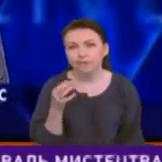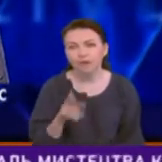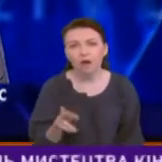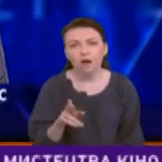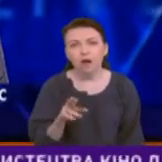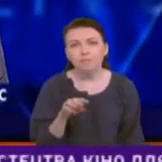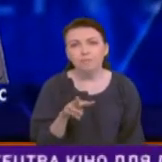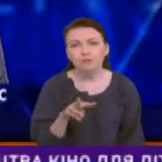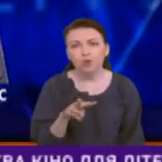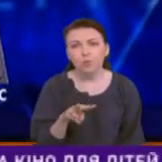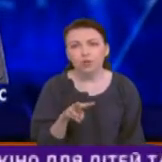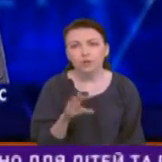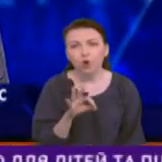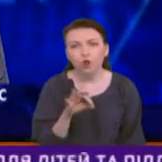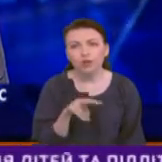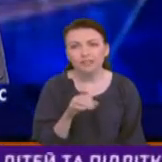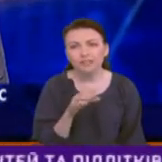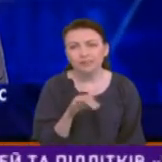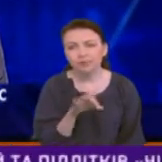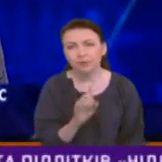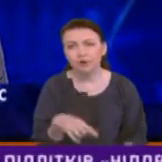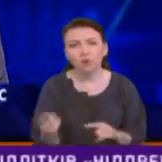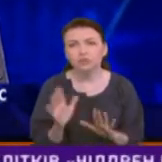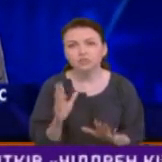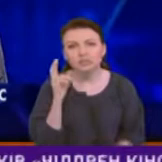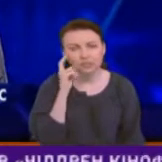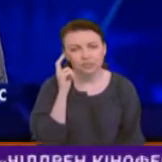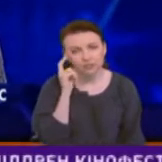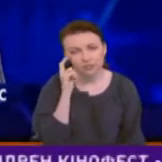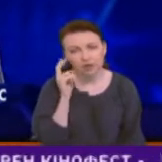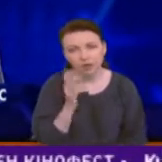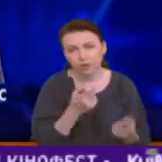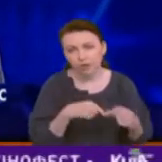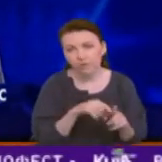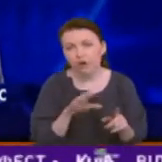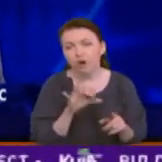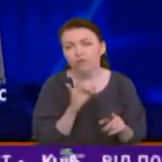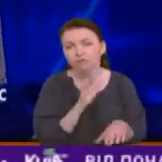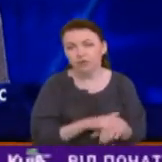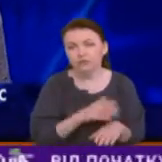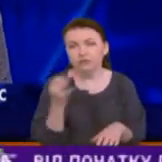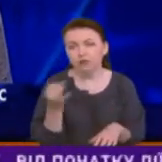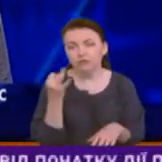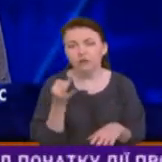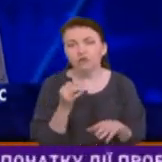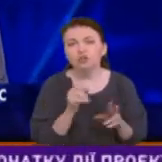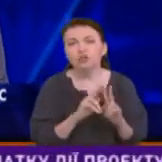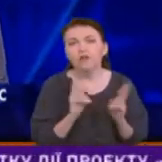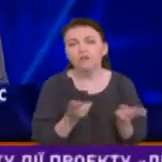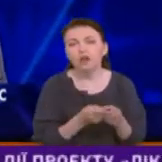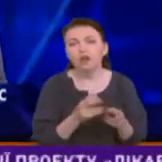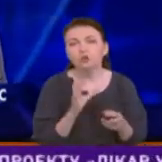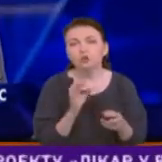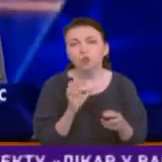Олександра, митрополита Олександра переходять не тільки навіть київські парафії, а відомий такий факт цікавий, що цілий кафедральний